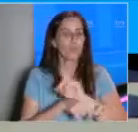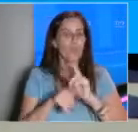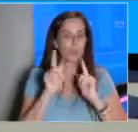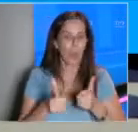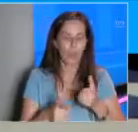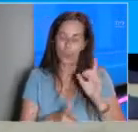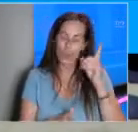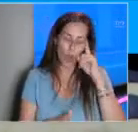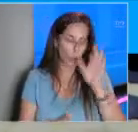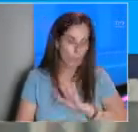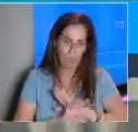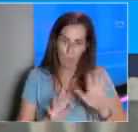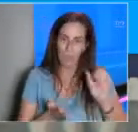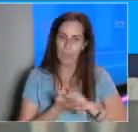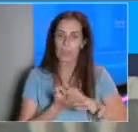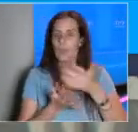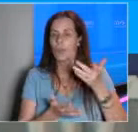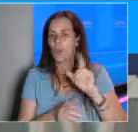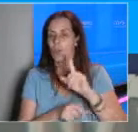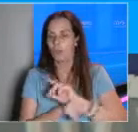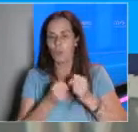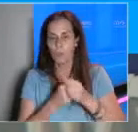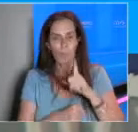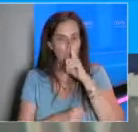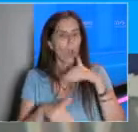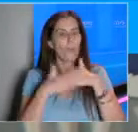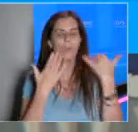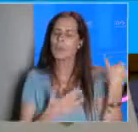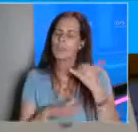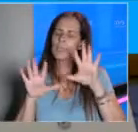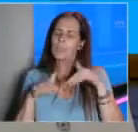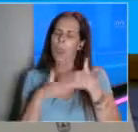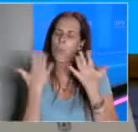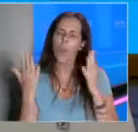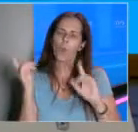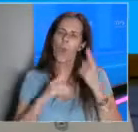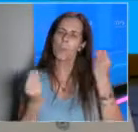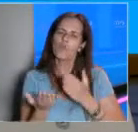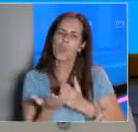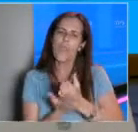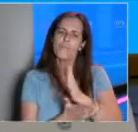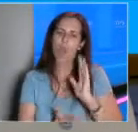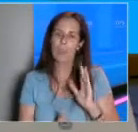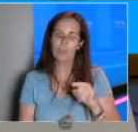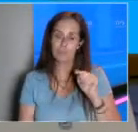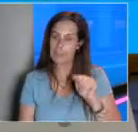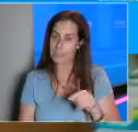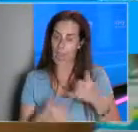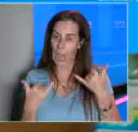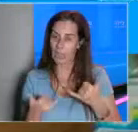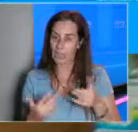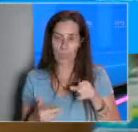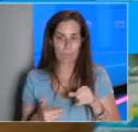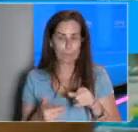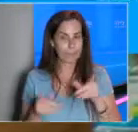לא, שלא נדע, או בתקופת משבר. ביום ראשון בבוקר, בעשר בבוקר, קורה משהו קבוע. וזה שעכשיו העסק